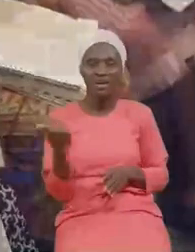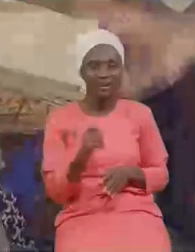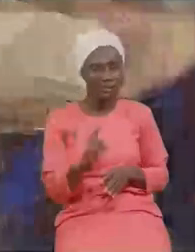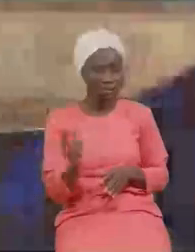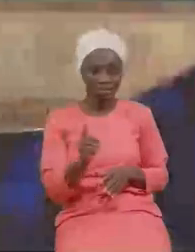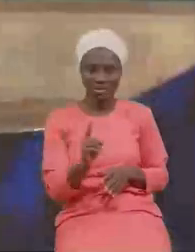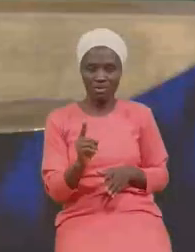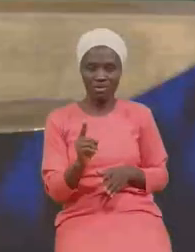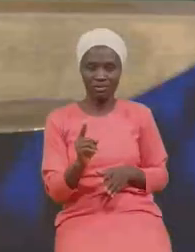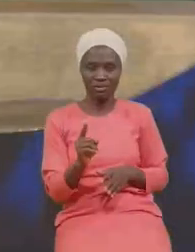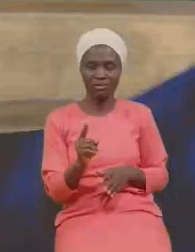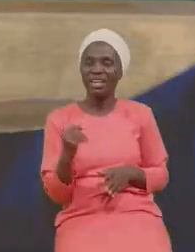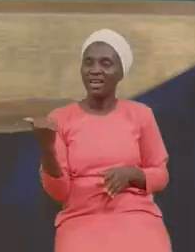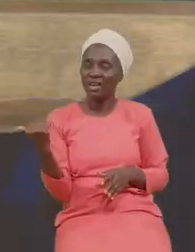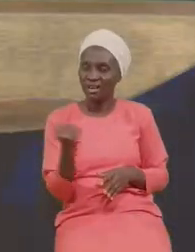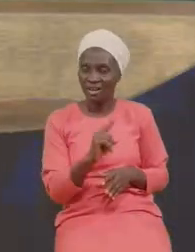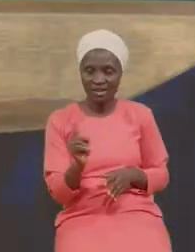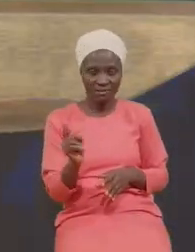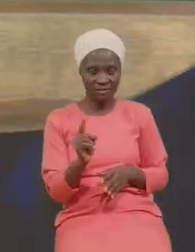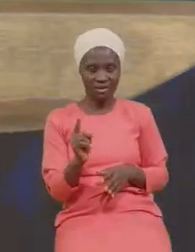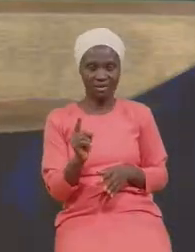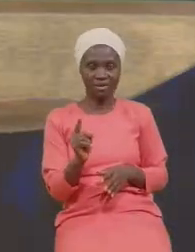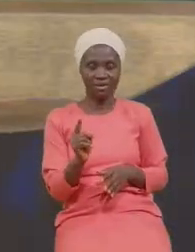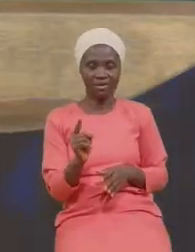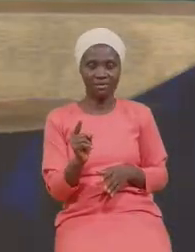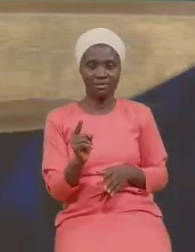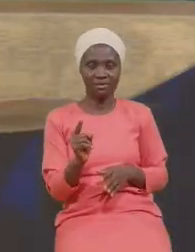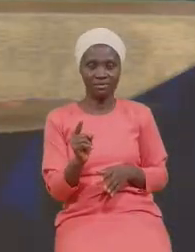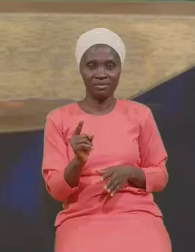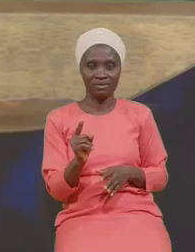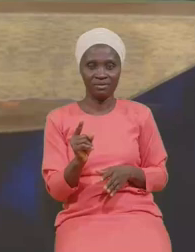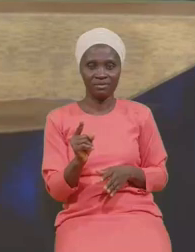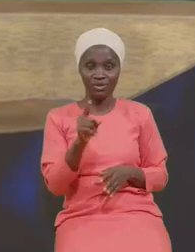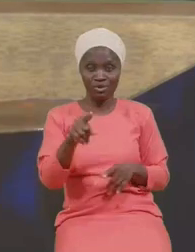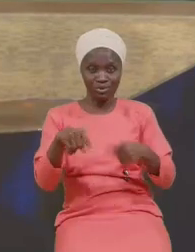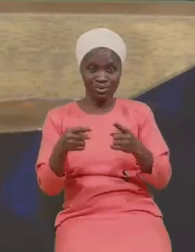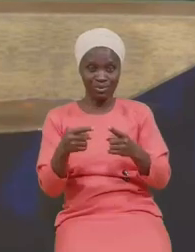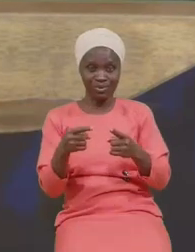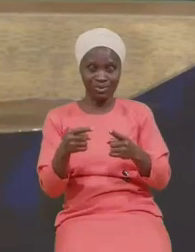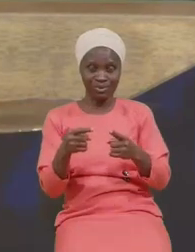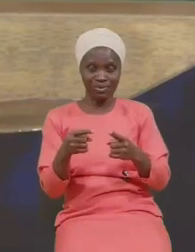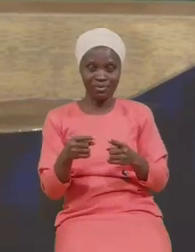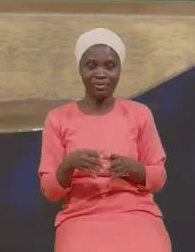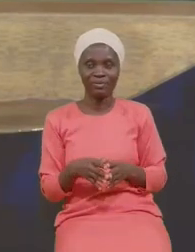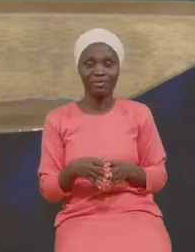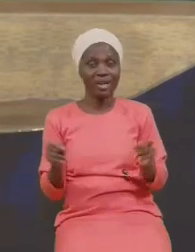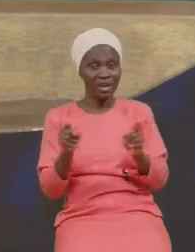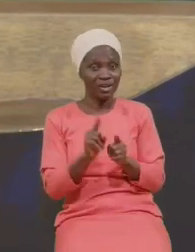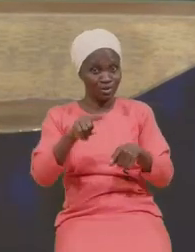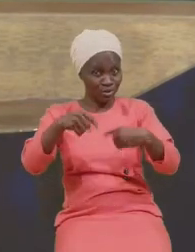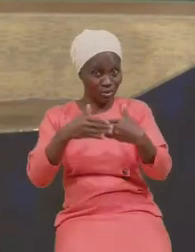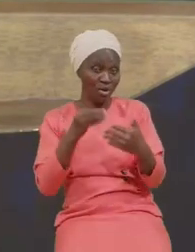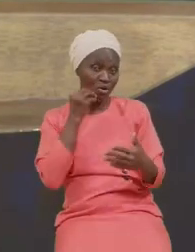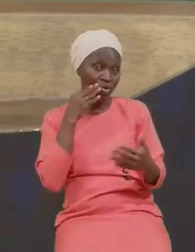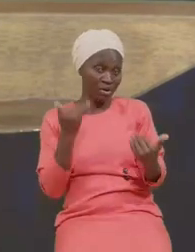tout dans tout ce que tu entreprendras comme vous allez rentrer chez vous ce soir pas